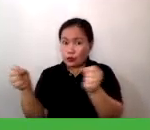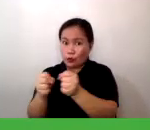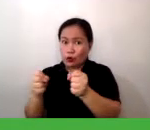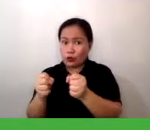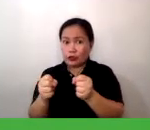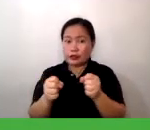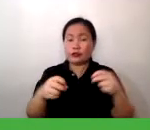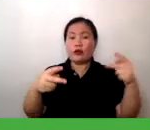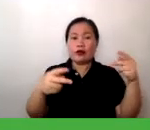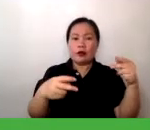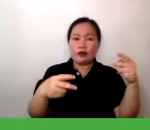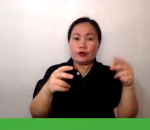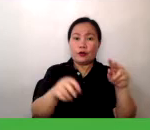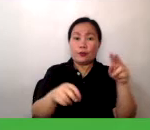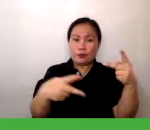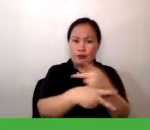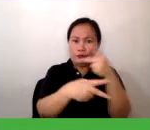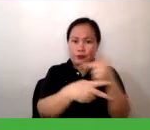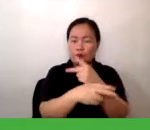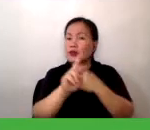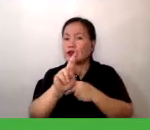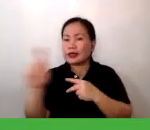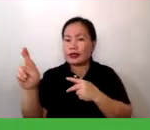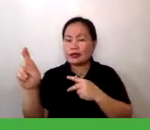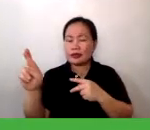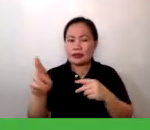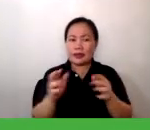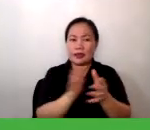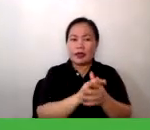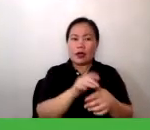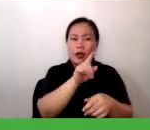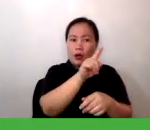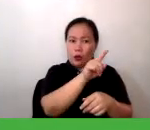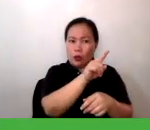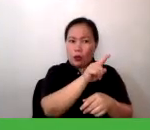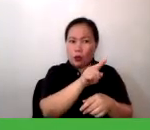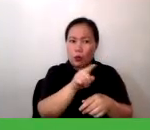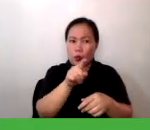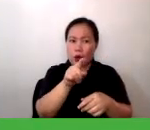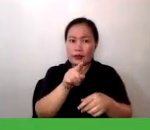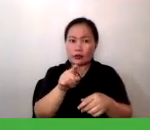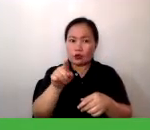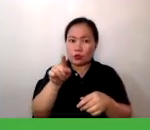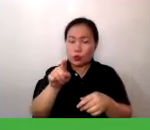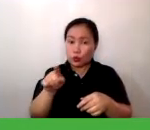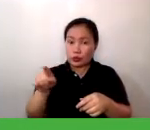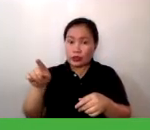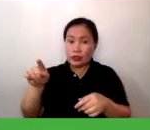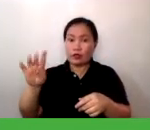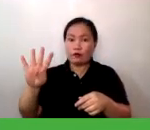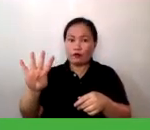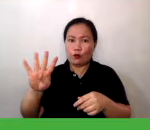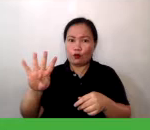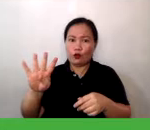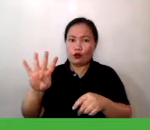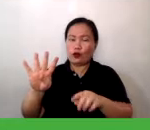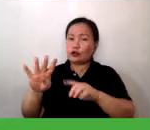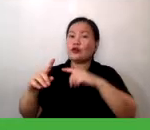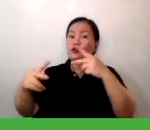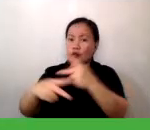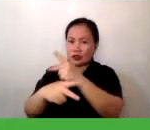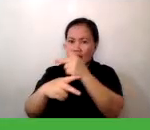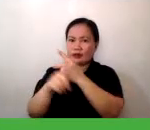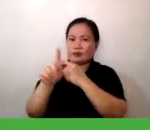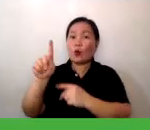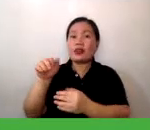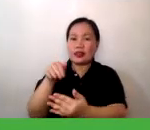to smaller unit, magmumultiply tayo kasi pakanan. Tama? So, 1, 2, 3, 4. So, ano yung mayroong apat na